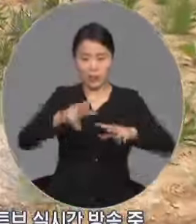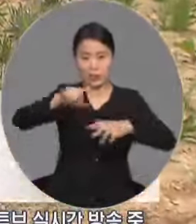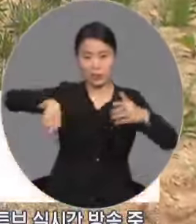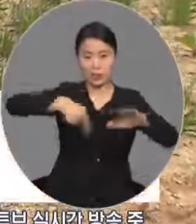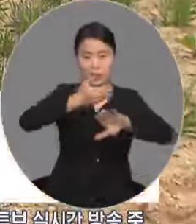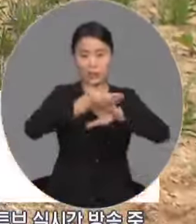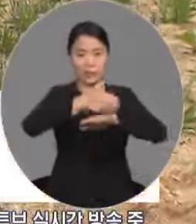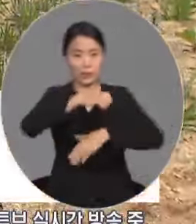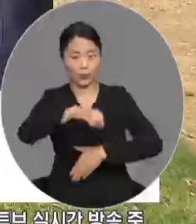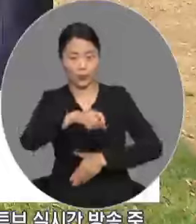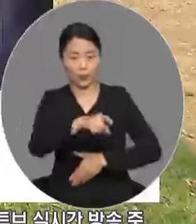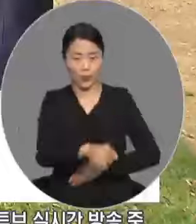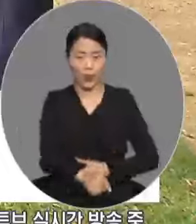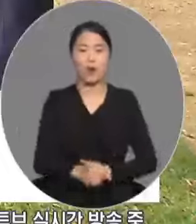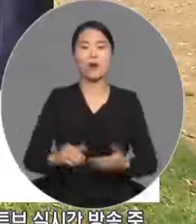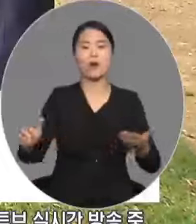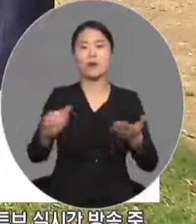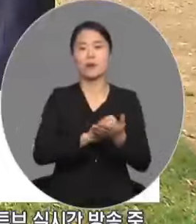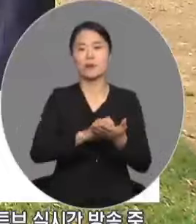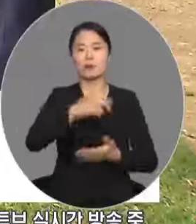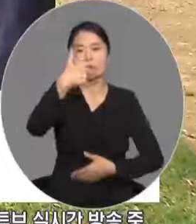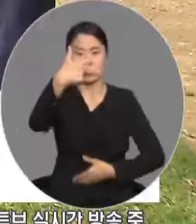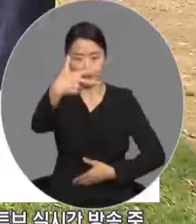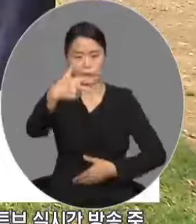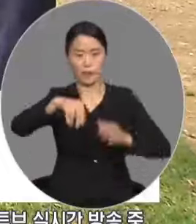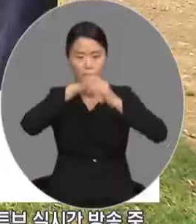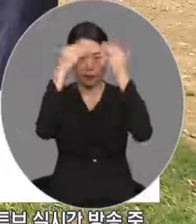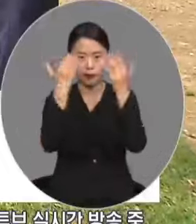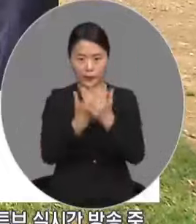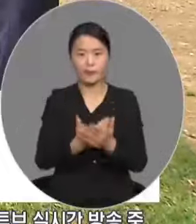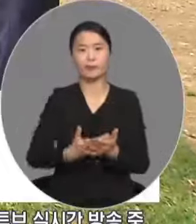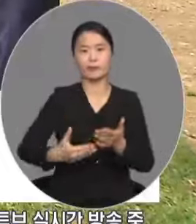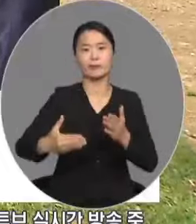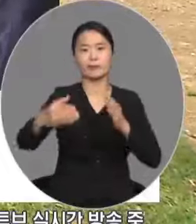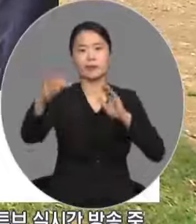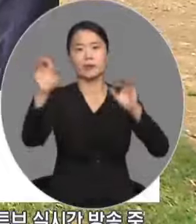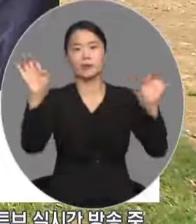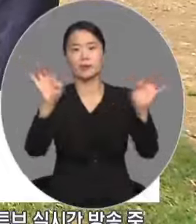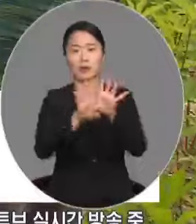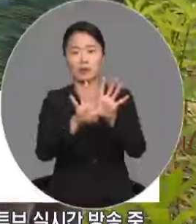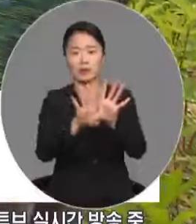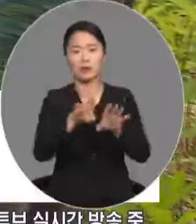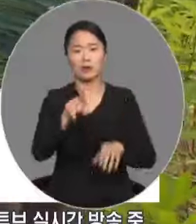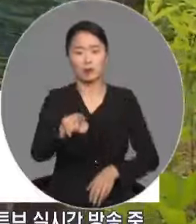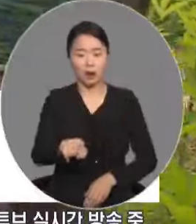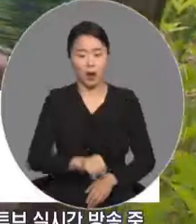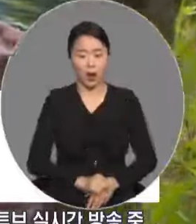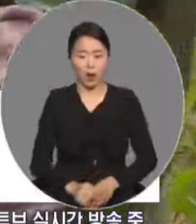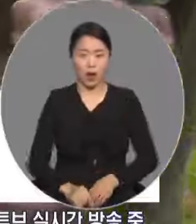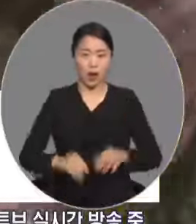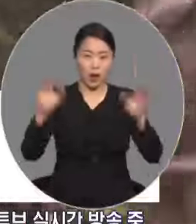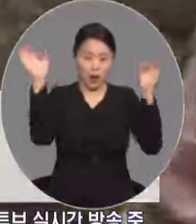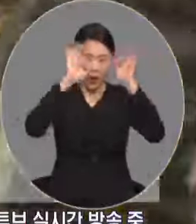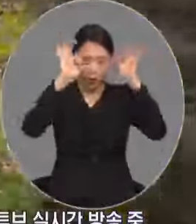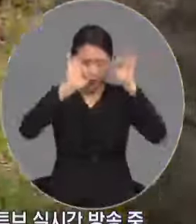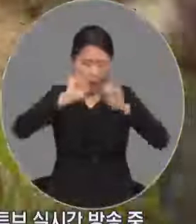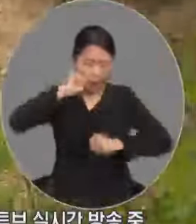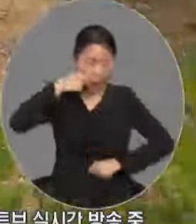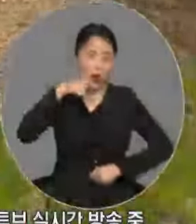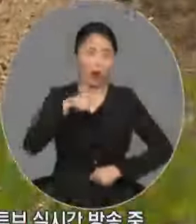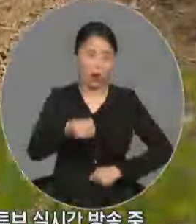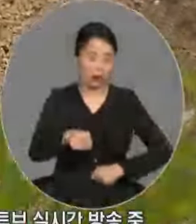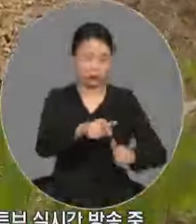공간에선 풀협죽 7점이 모조리 도난당하는 사건도 발생했습니다. 워낙 구하기 힘든 종이라